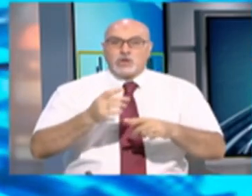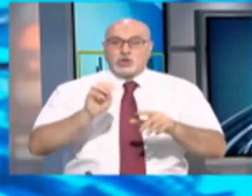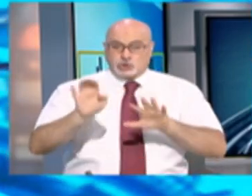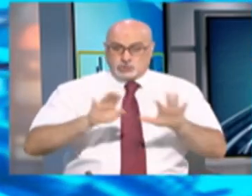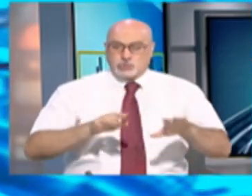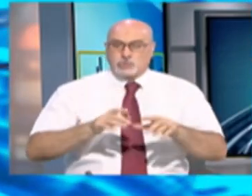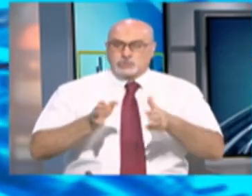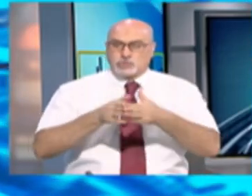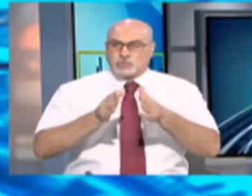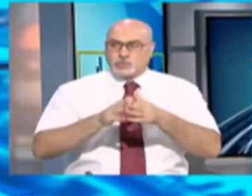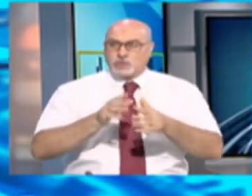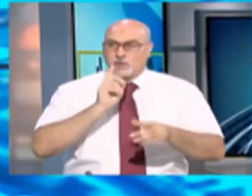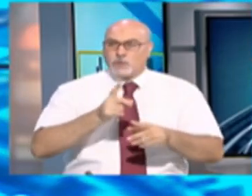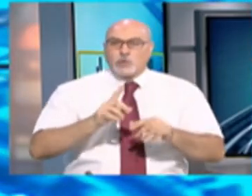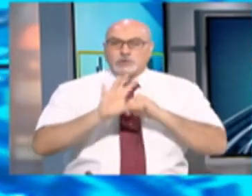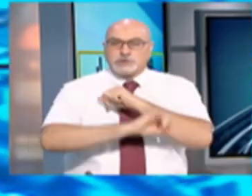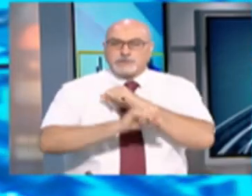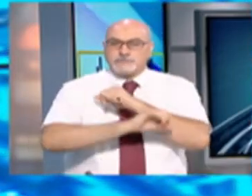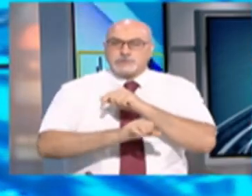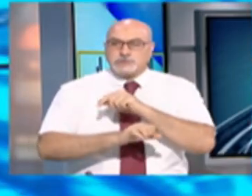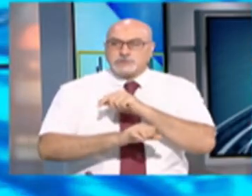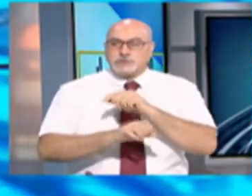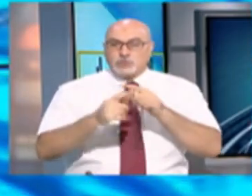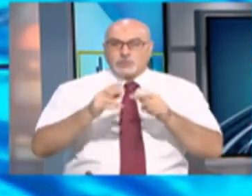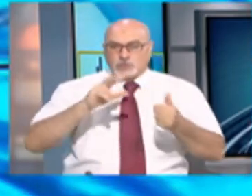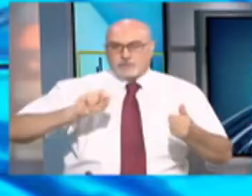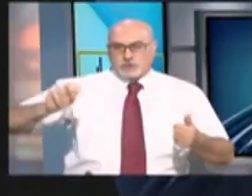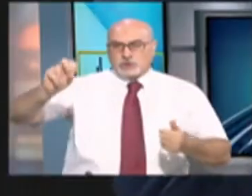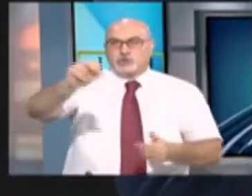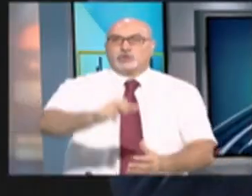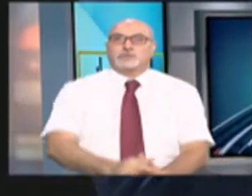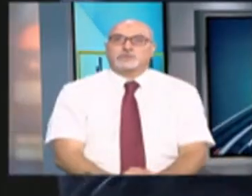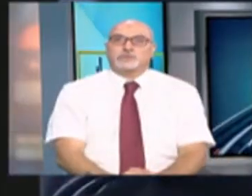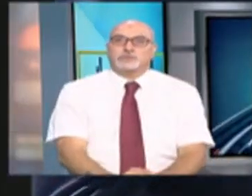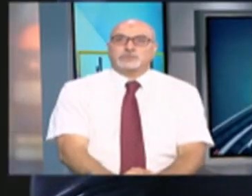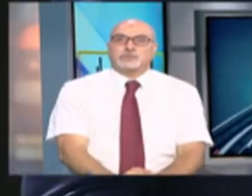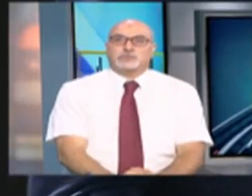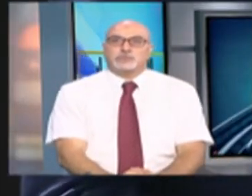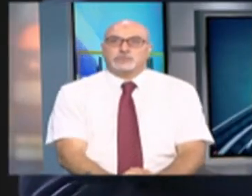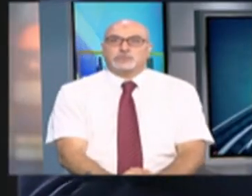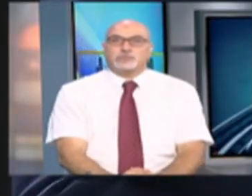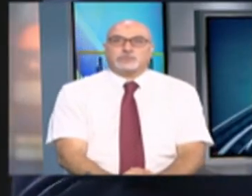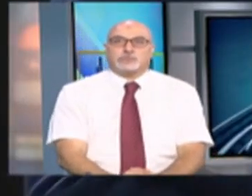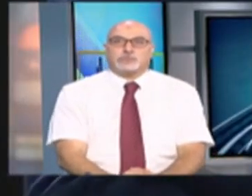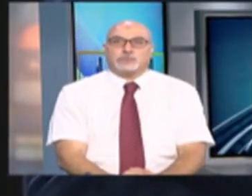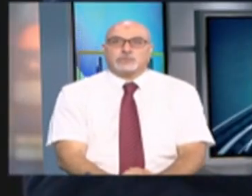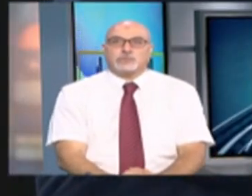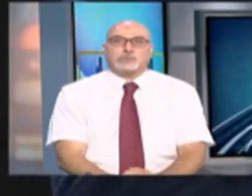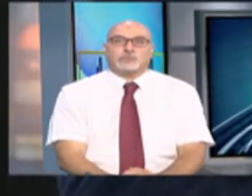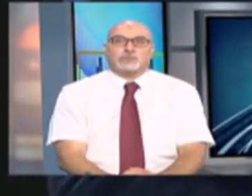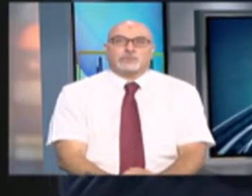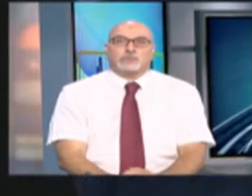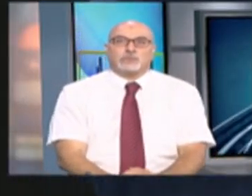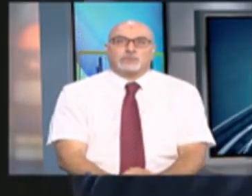إلى تحسين نوعية الخدمات المقدمة للمسافرين. درت فورماسيون في مطار دبي.